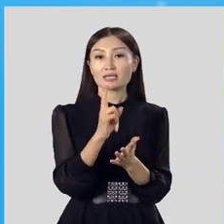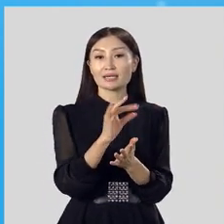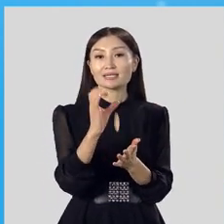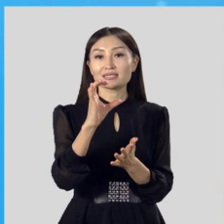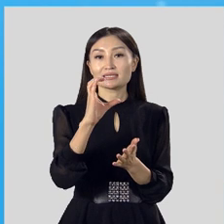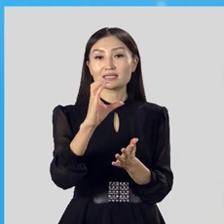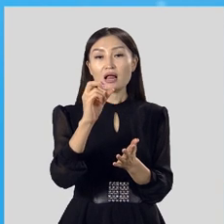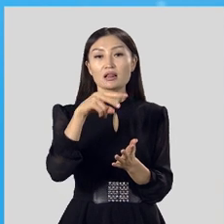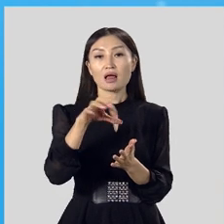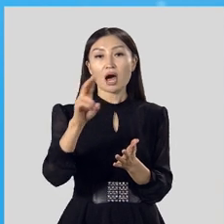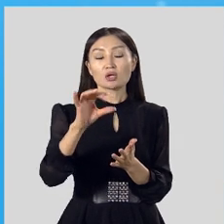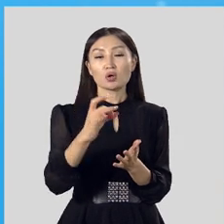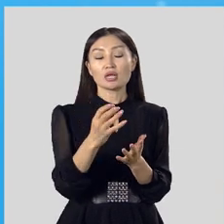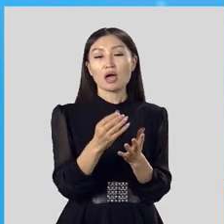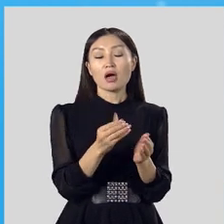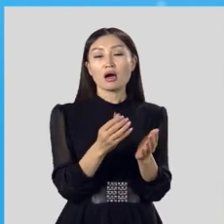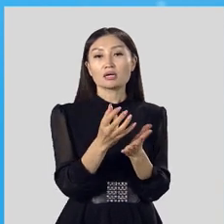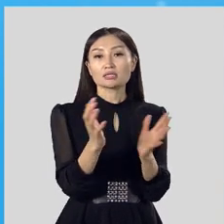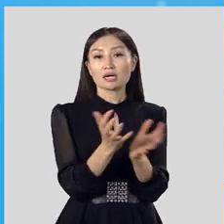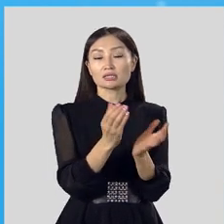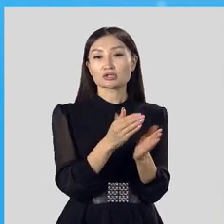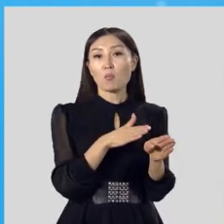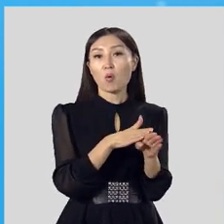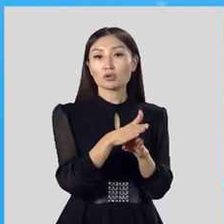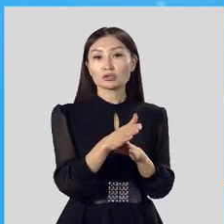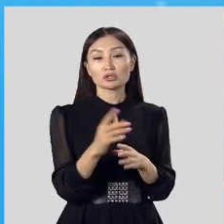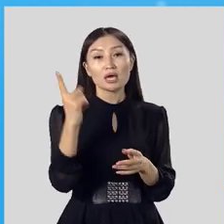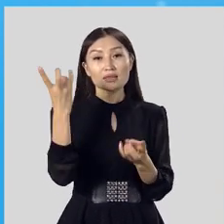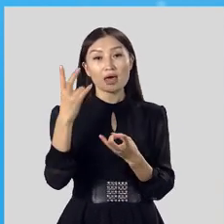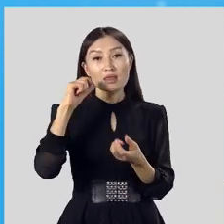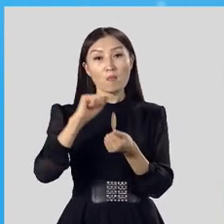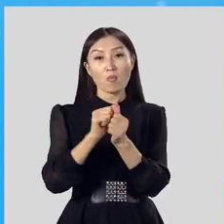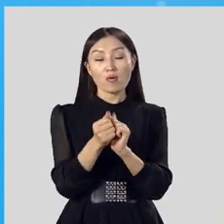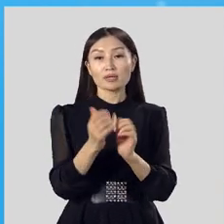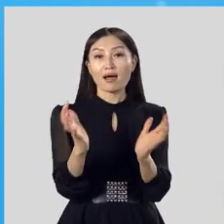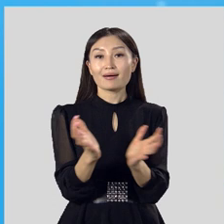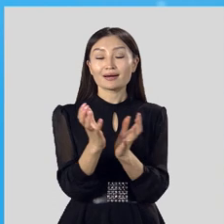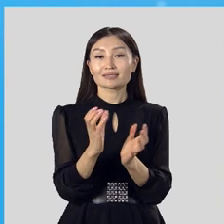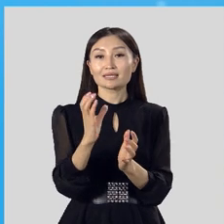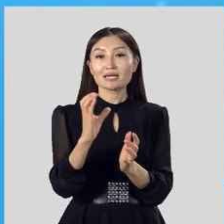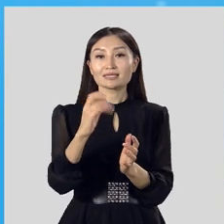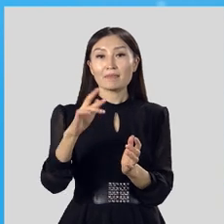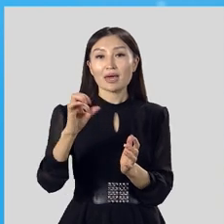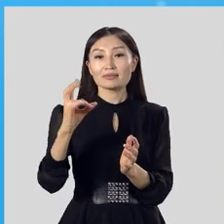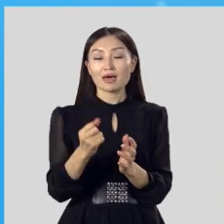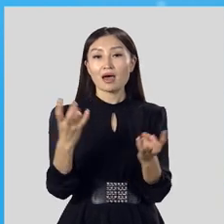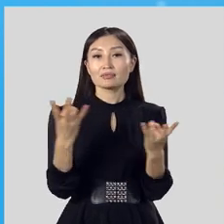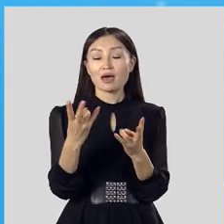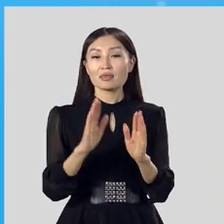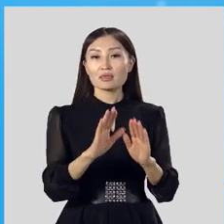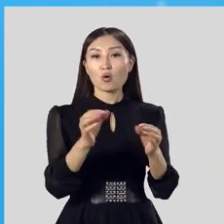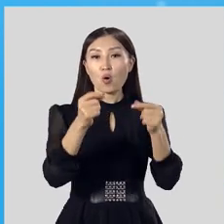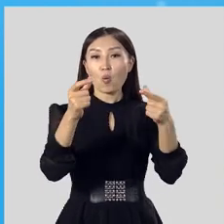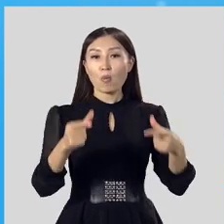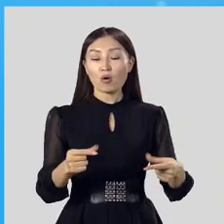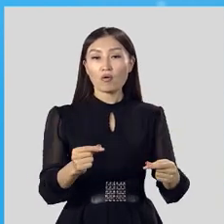первой бутылке сохранился почти полностью. Следует помнить, что хранить семена надо в такой упаковке,